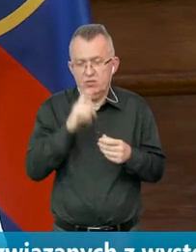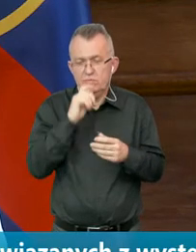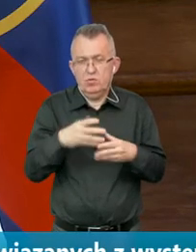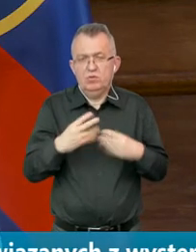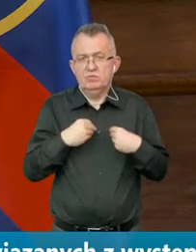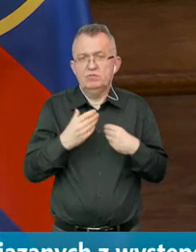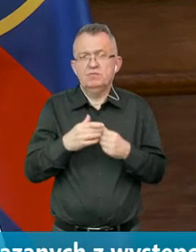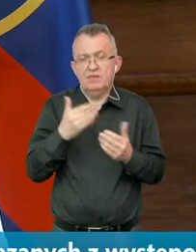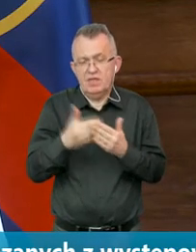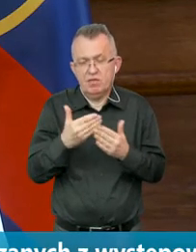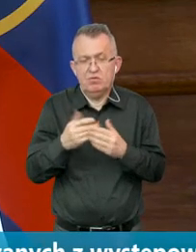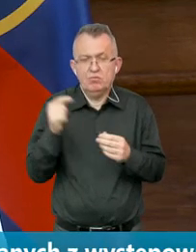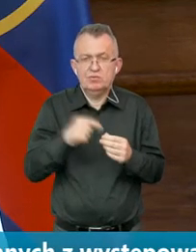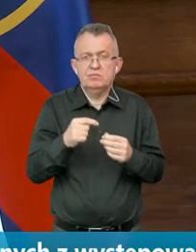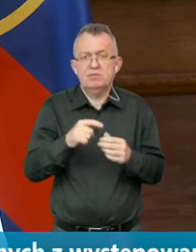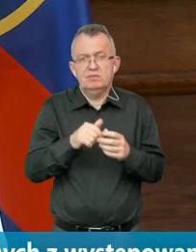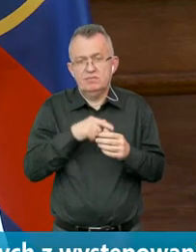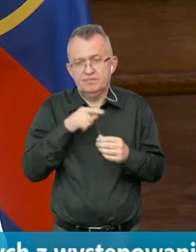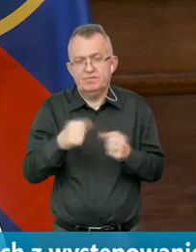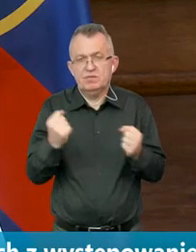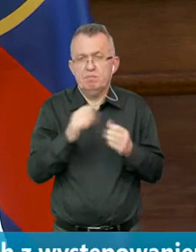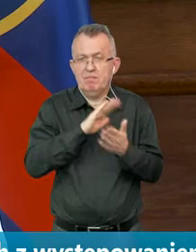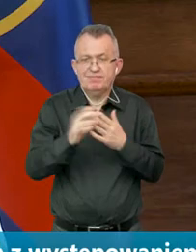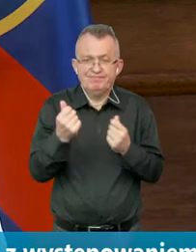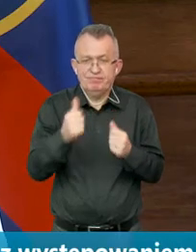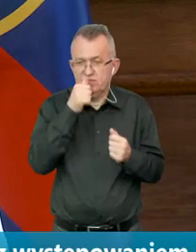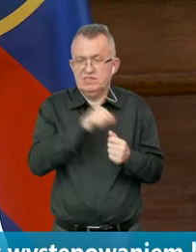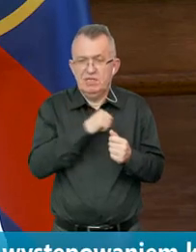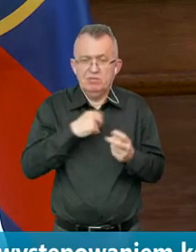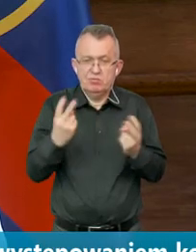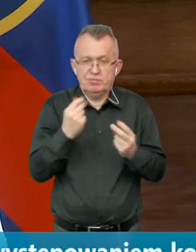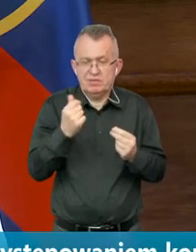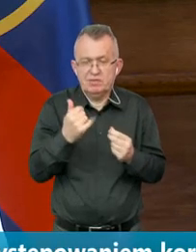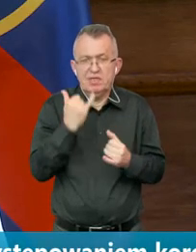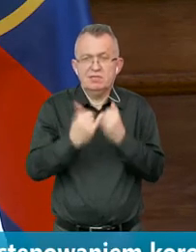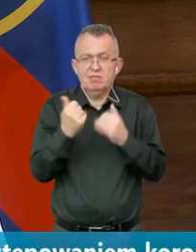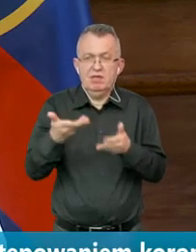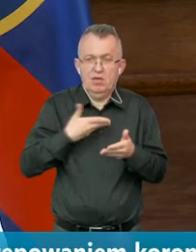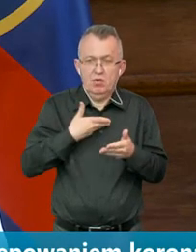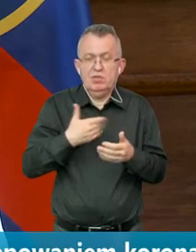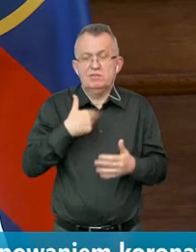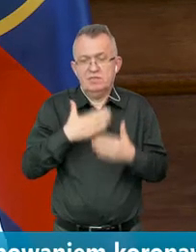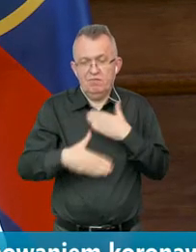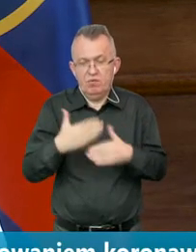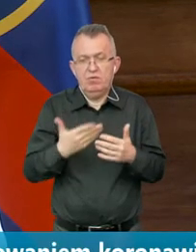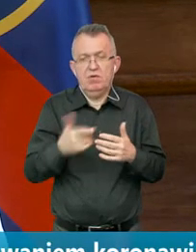2020 roku. Więc musimy sobie radzić bez dofinansowań. Jeżeli jakiekolwiek pieniądze dodatkowe wpływają do miasta, bardzo się z tego cieszymy, bo to pozwala